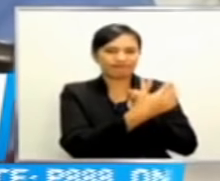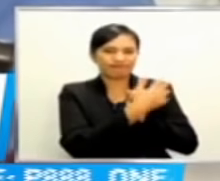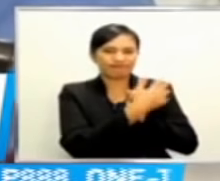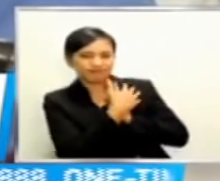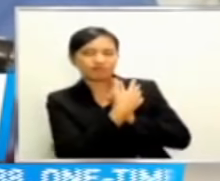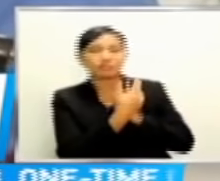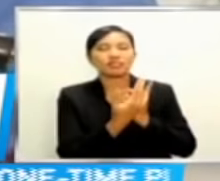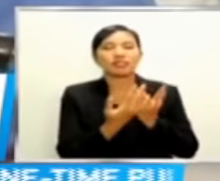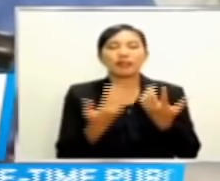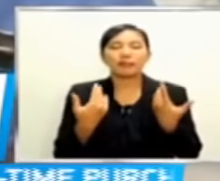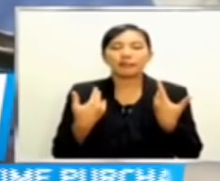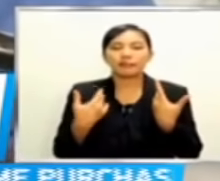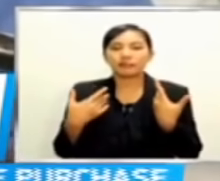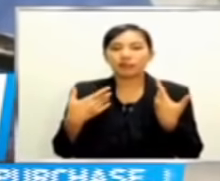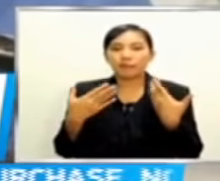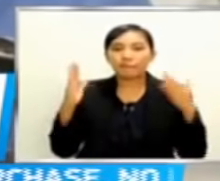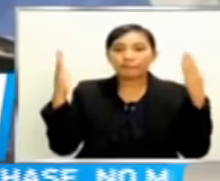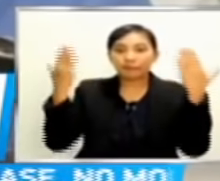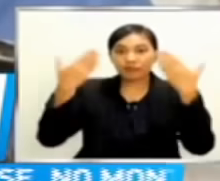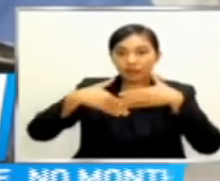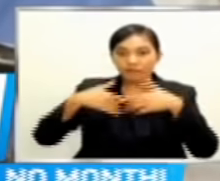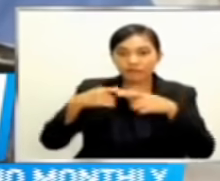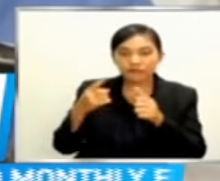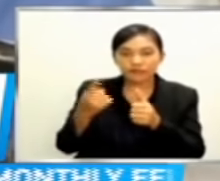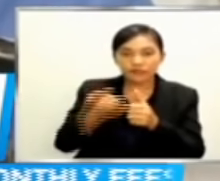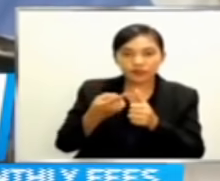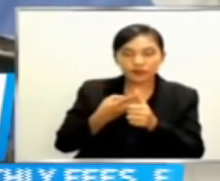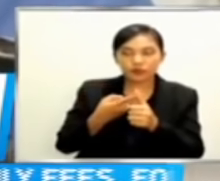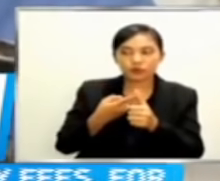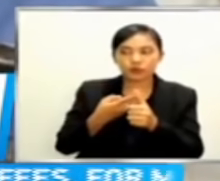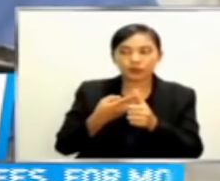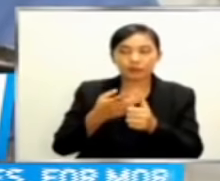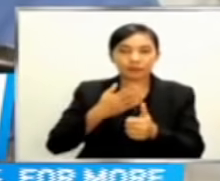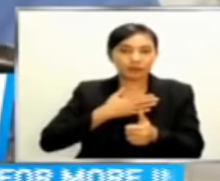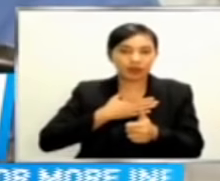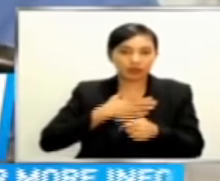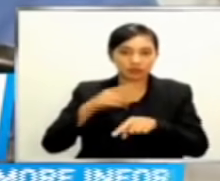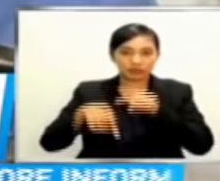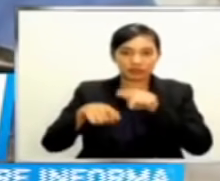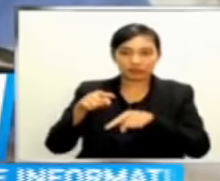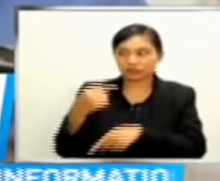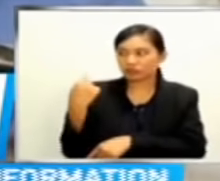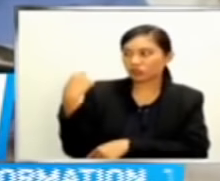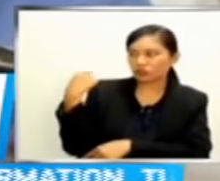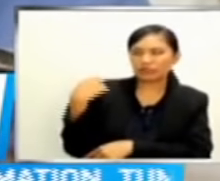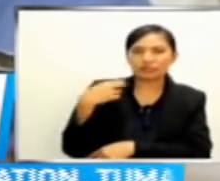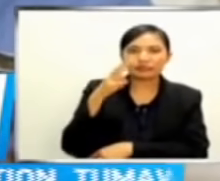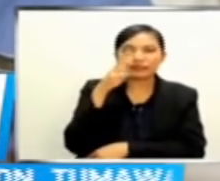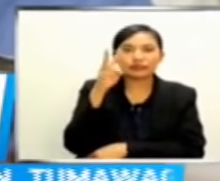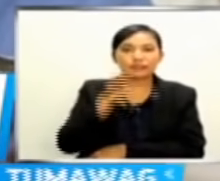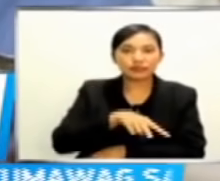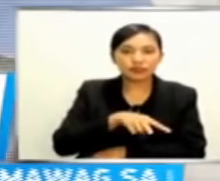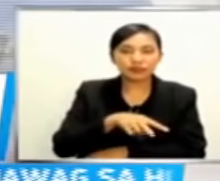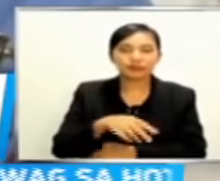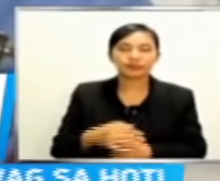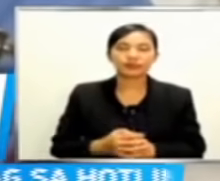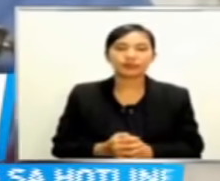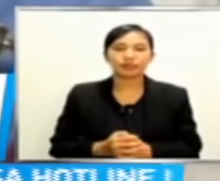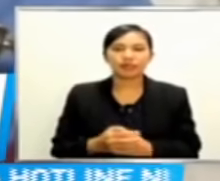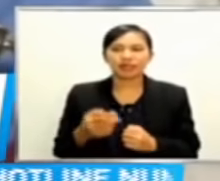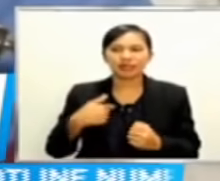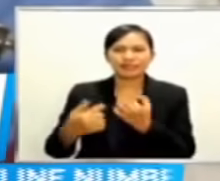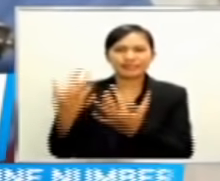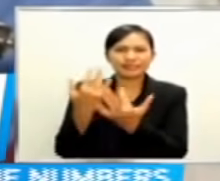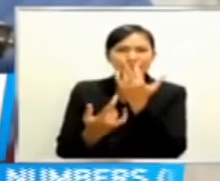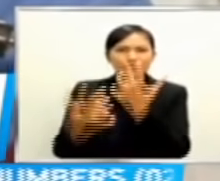mga paningin namin, ma'am. Tapos yung tropa sa harapan at sa likuran, ma'am, hindi na namin makita, ma'am. Tapos ang apoy sobrang lakas, ma'am. Humiyaw